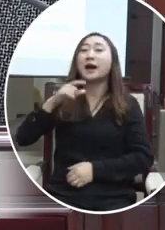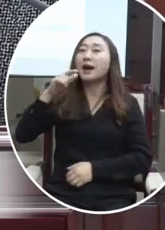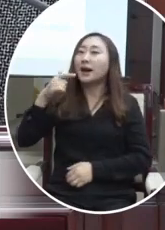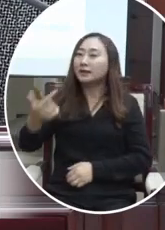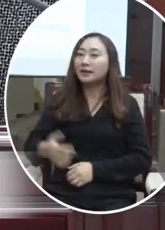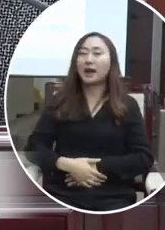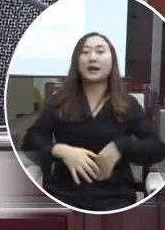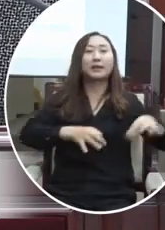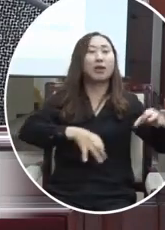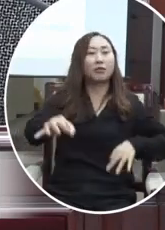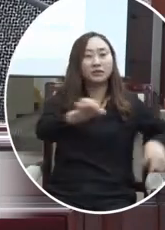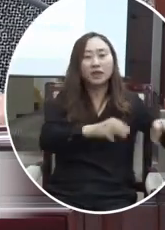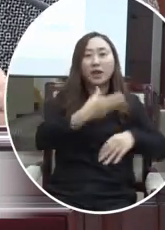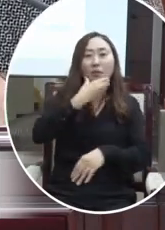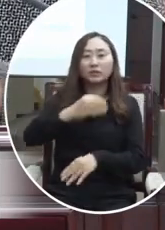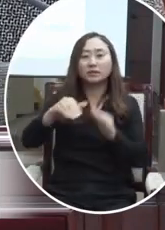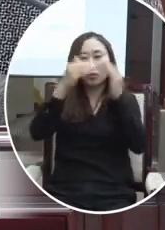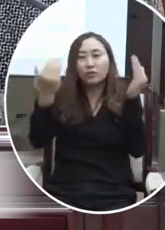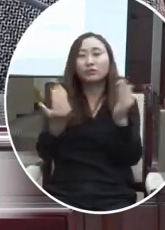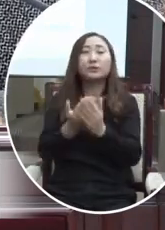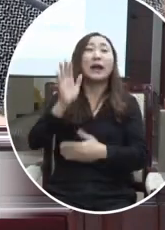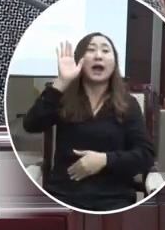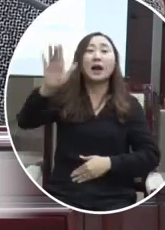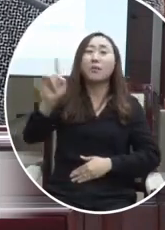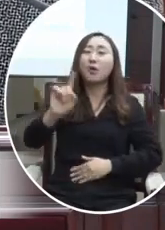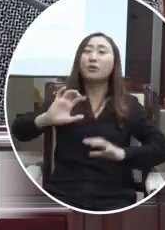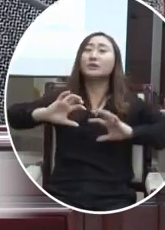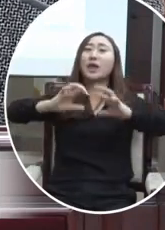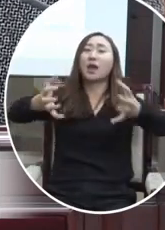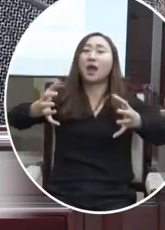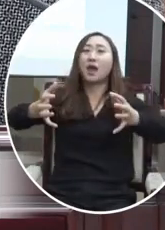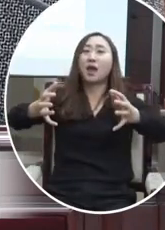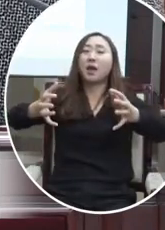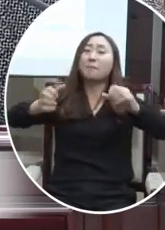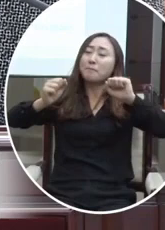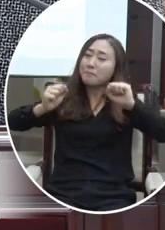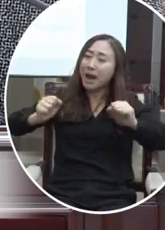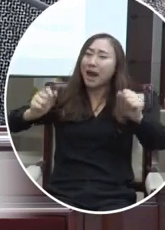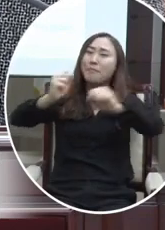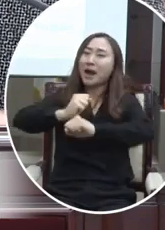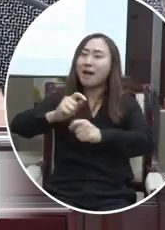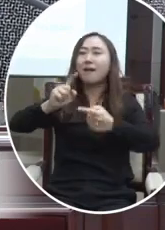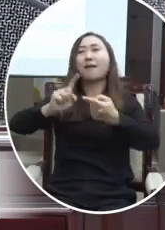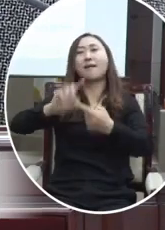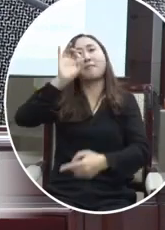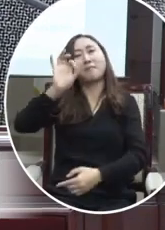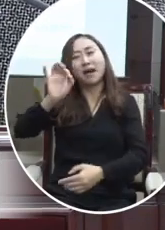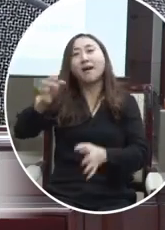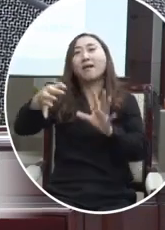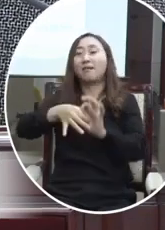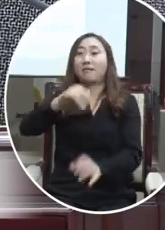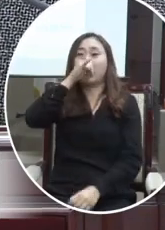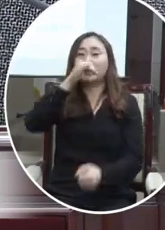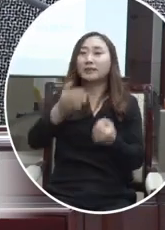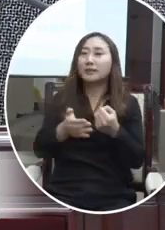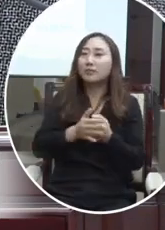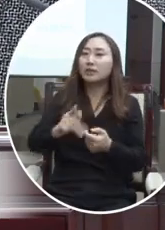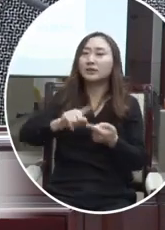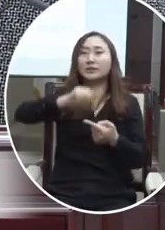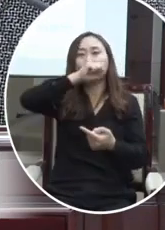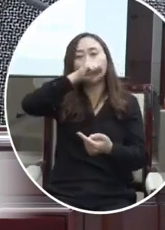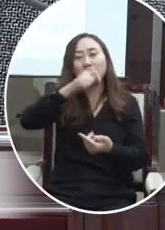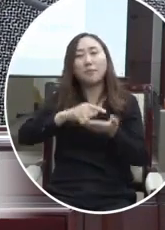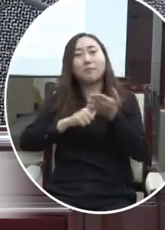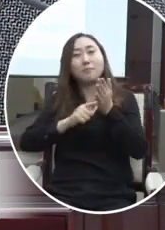복지, 문화 전반에 영향을 미치고 나아가 인류 생존의 문제입니다. 구정의 방향성은 사업계획에 담기고 그